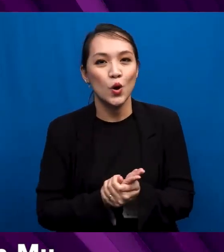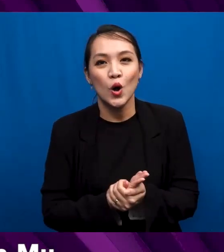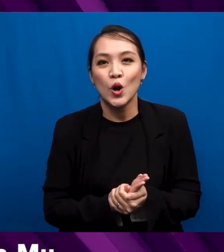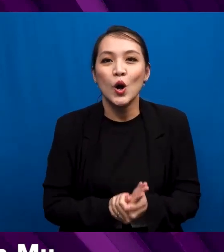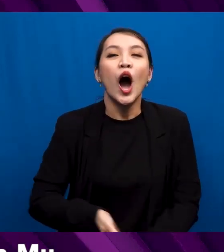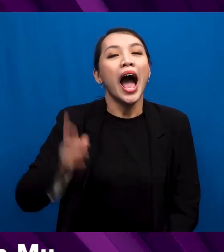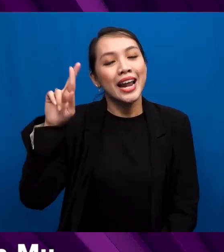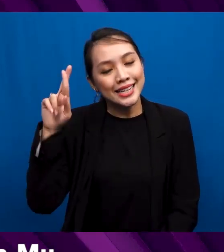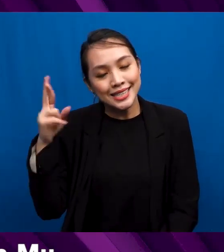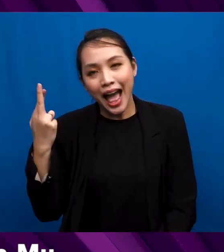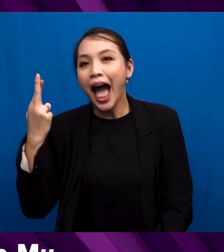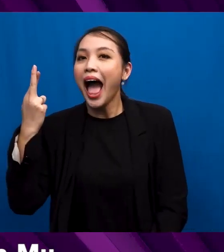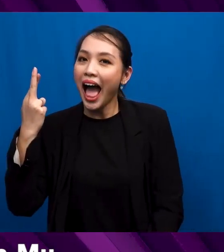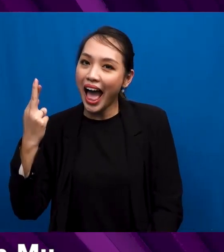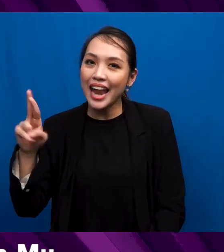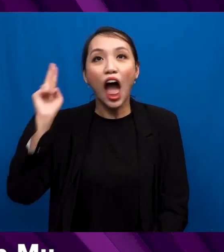seluruh